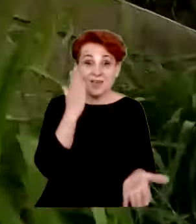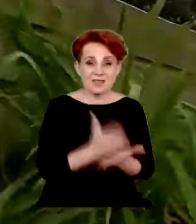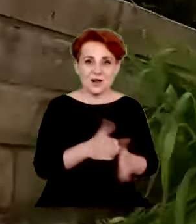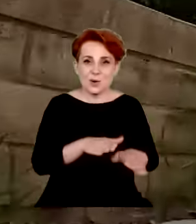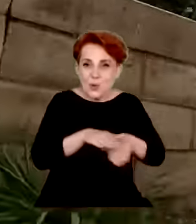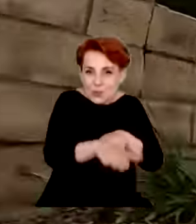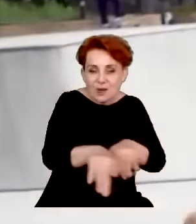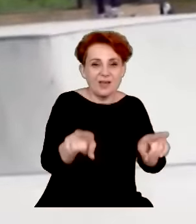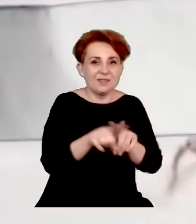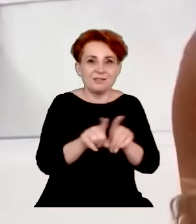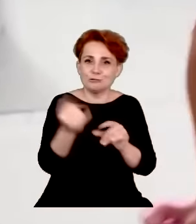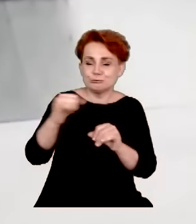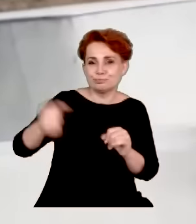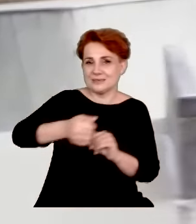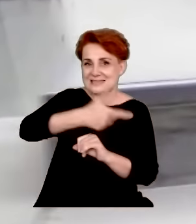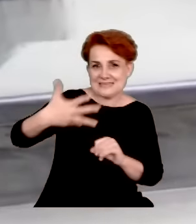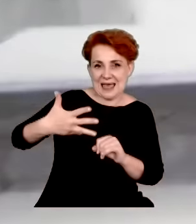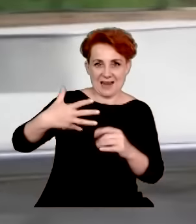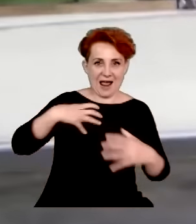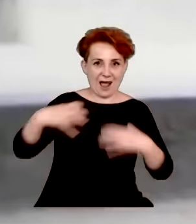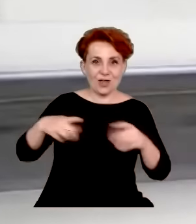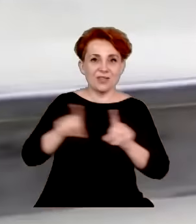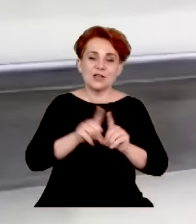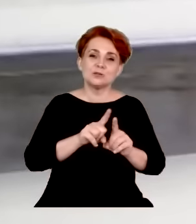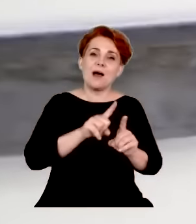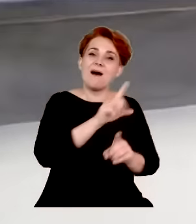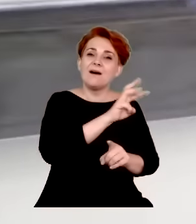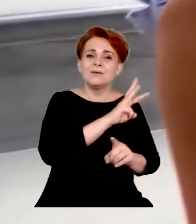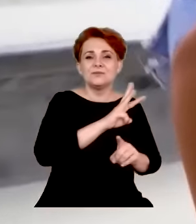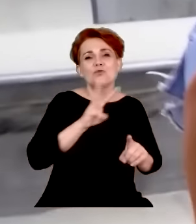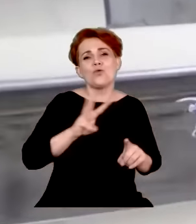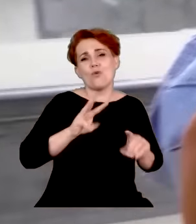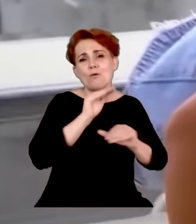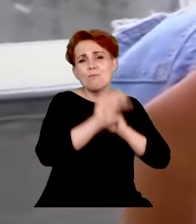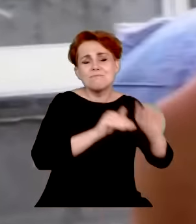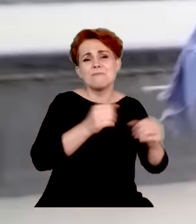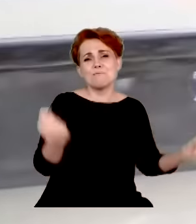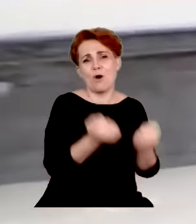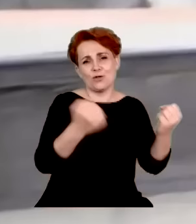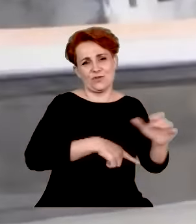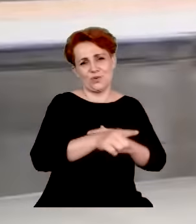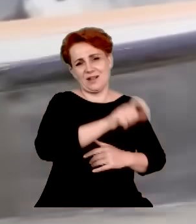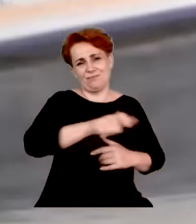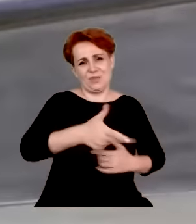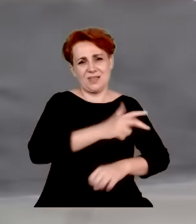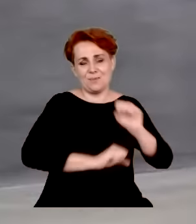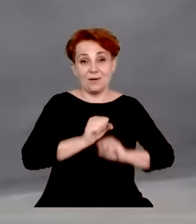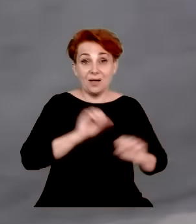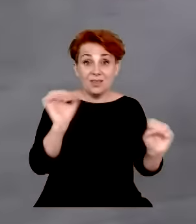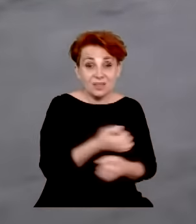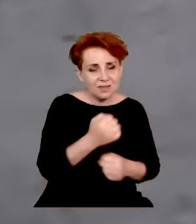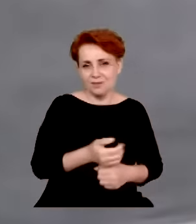w hitowych amerykańskich serialach i prowadzi portal motywujący do aktywności ludzi niepełnosprawnych. Jak widać, niemożliwe naprawdę nie istnieje.